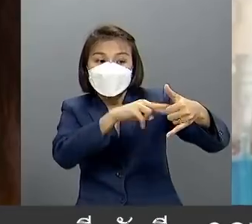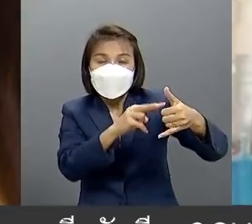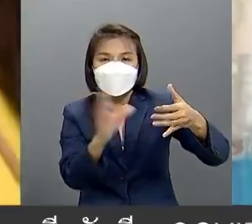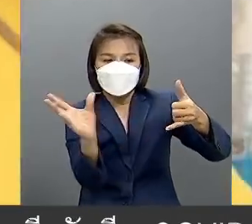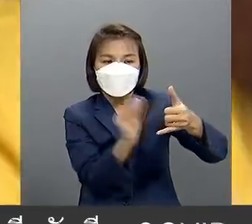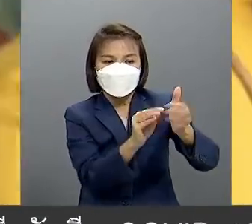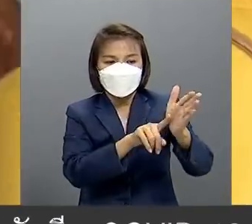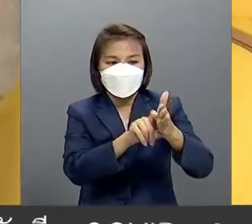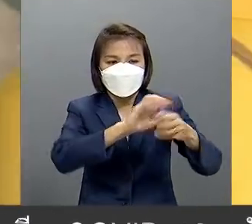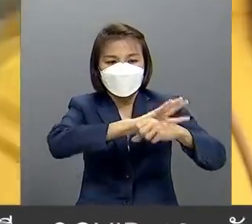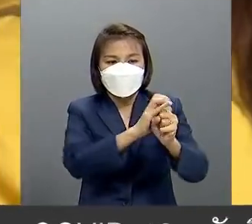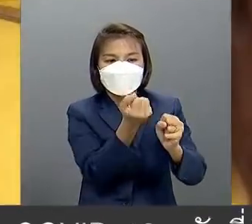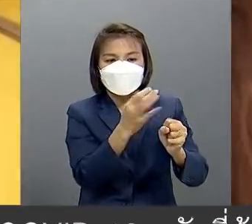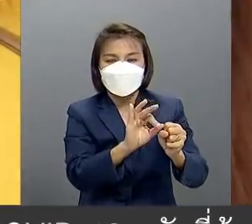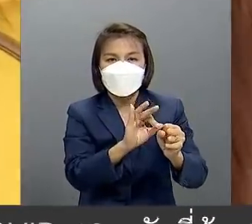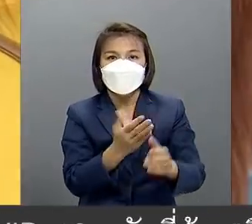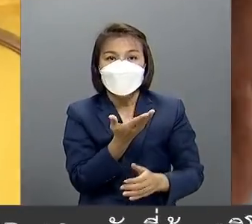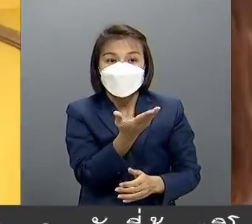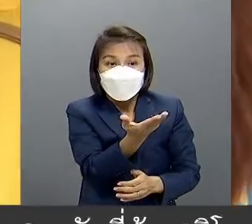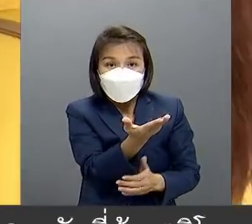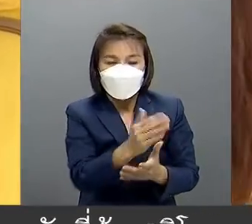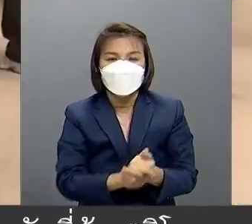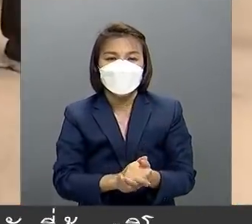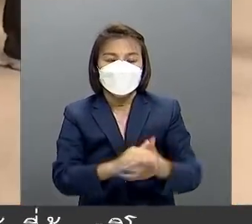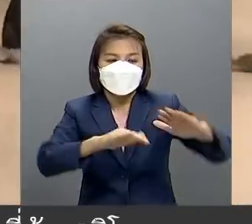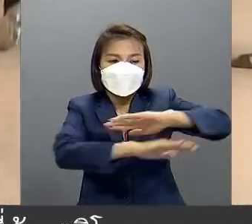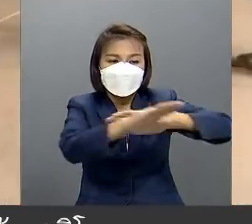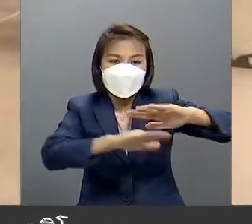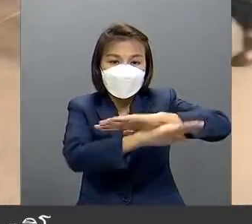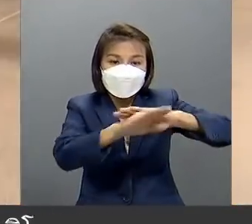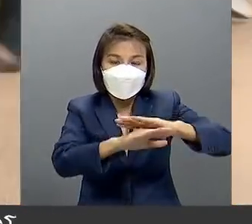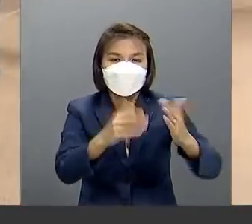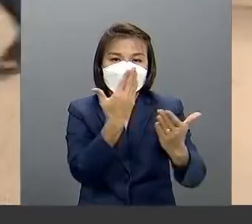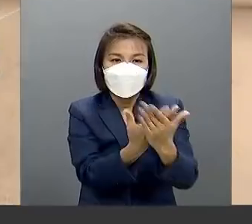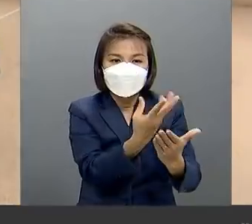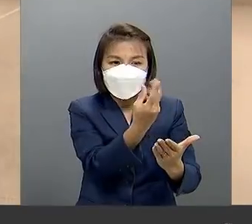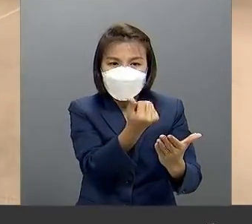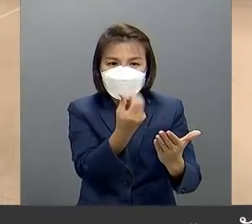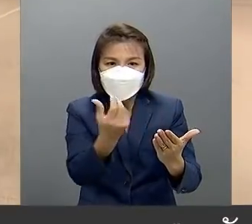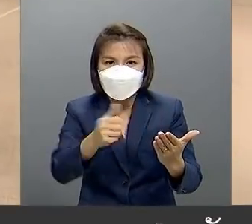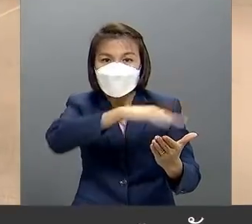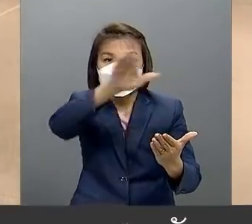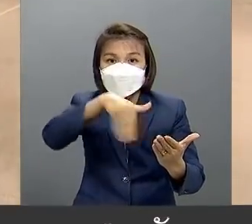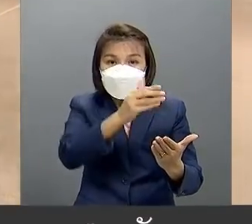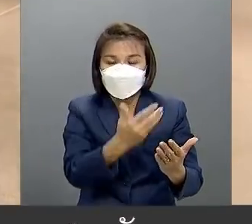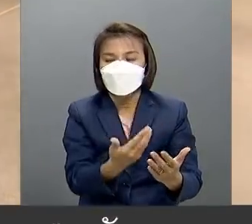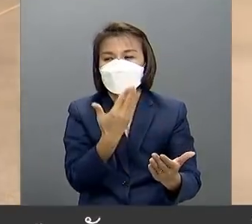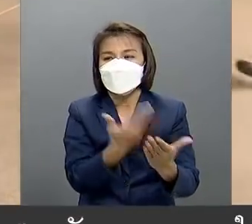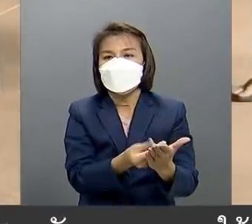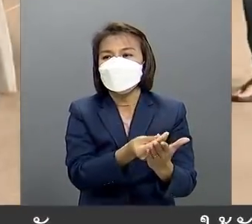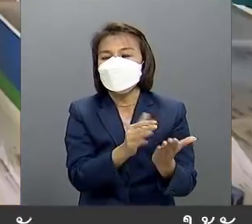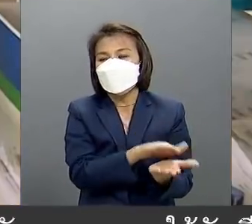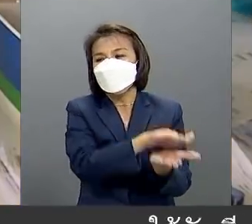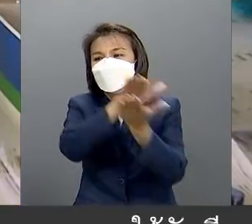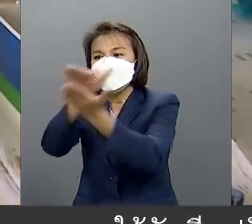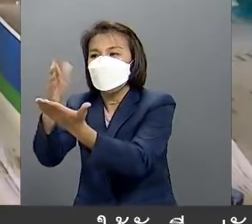ขอให้สถานพยาบาลจัดเก็บเอกสารหลักฐานค่าใช้จ่ายที่เกี่ยวข้องทั้งหมดเอามาเบิกหลักตามหลักเกณฑ์ที่กระทรวง